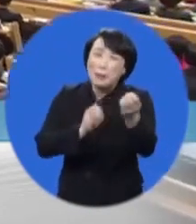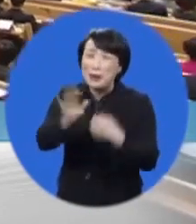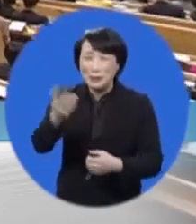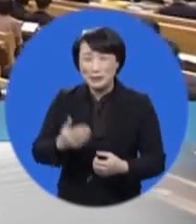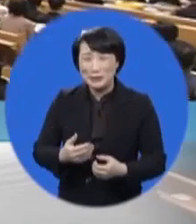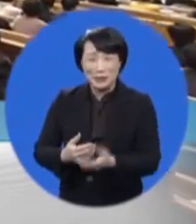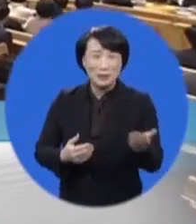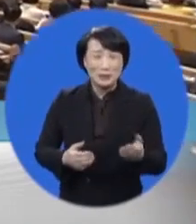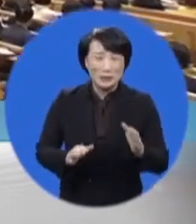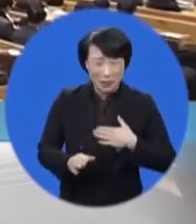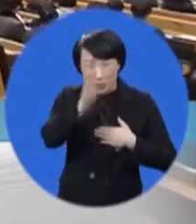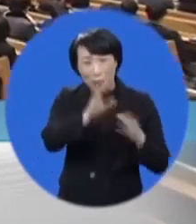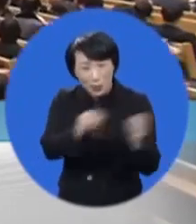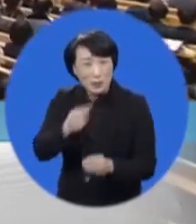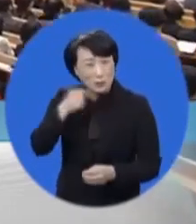낫고자 하느냐.